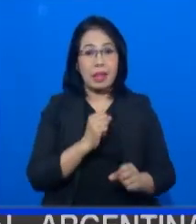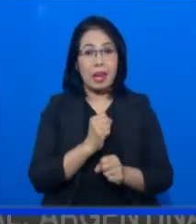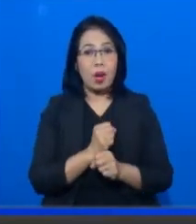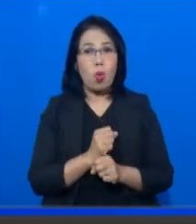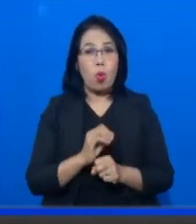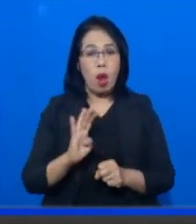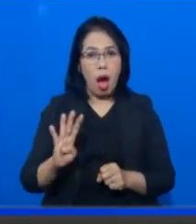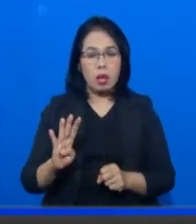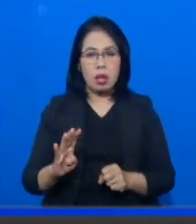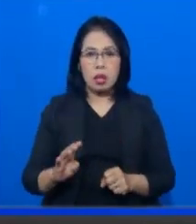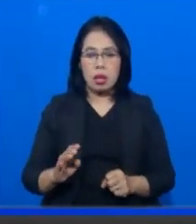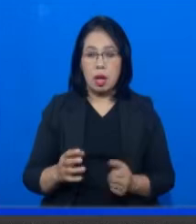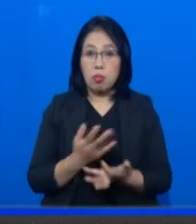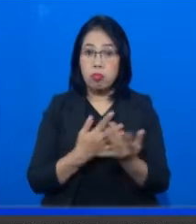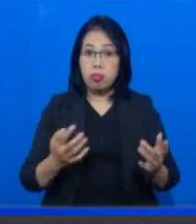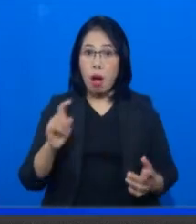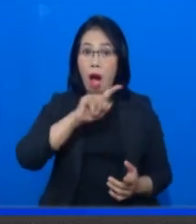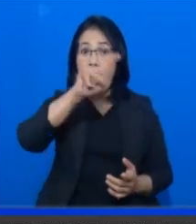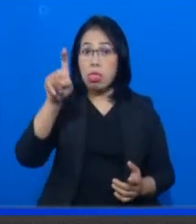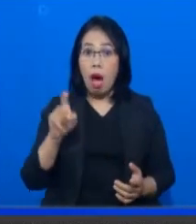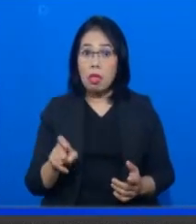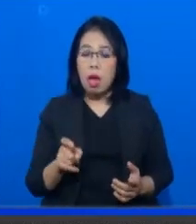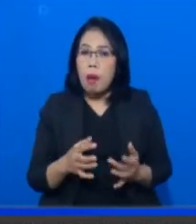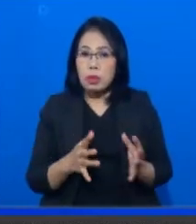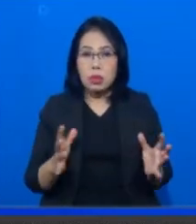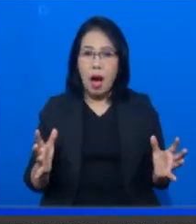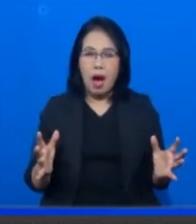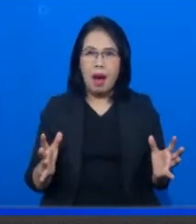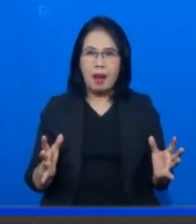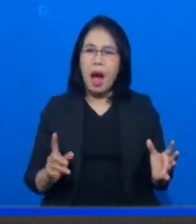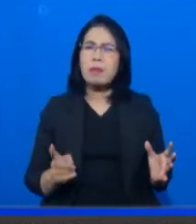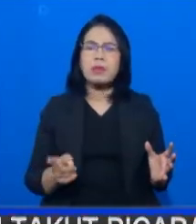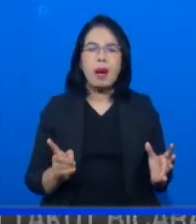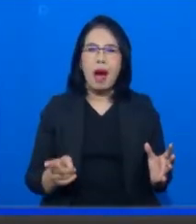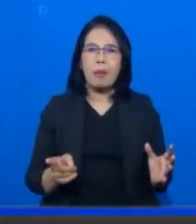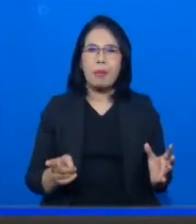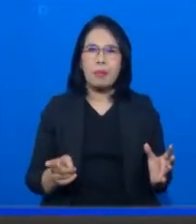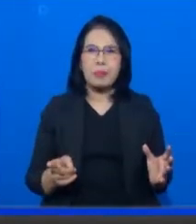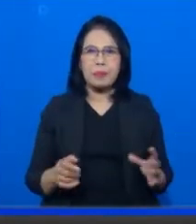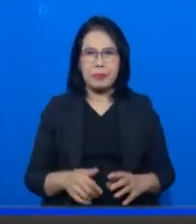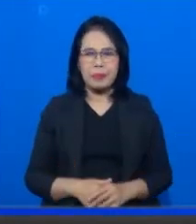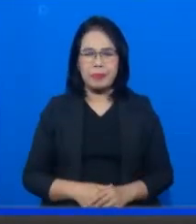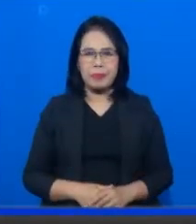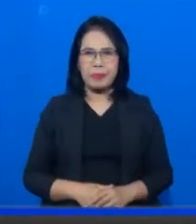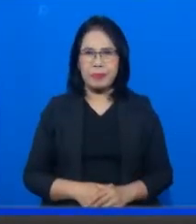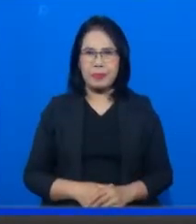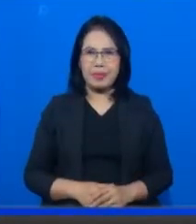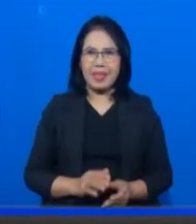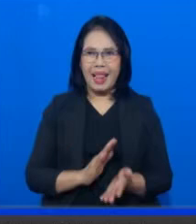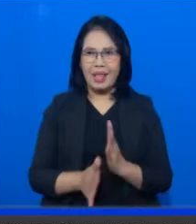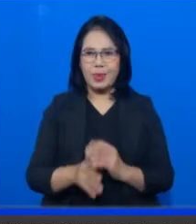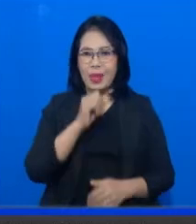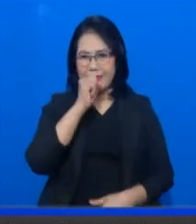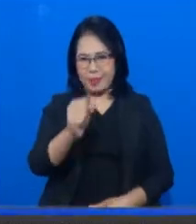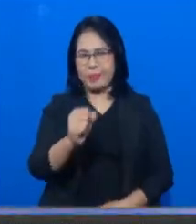besar. Kenapa Erlangga mundur? Beragam spekulasi pun muncul terkait hal ini. Dan berikut kita simak laporan khas